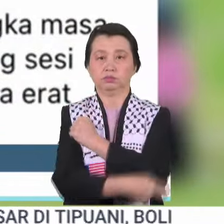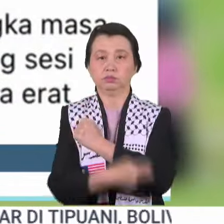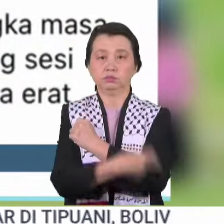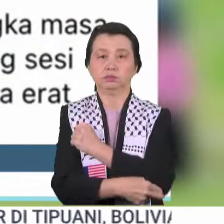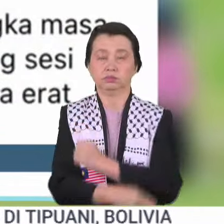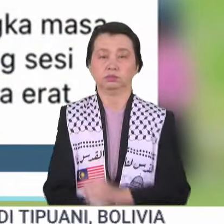negara